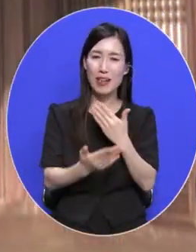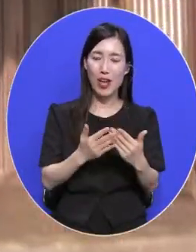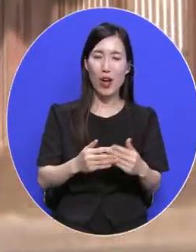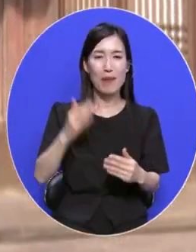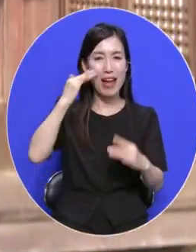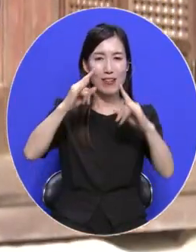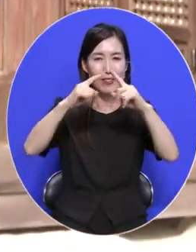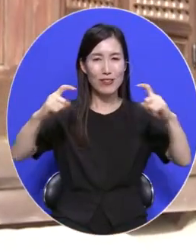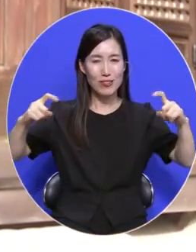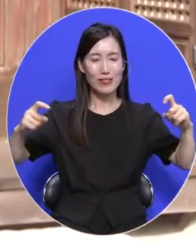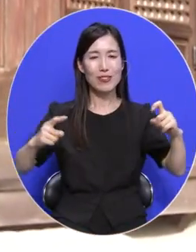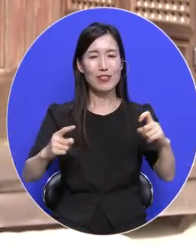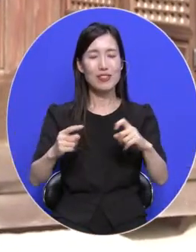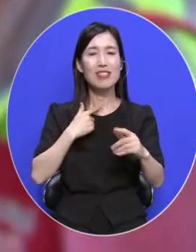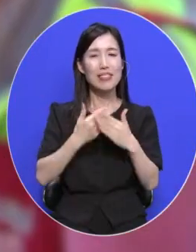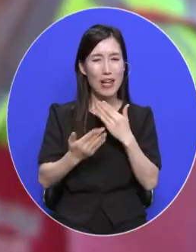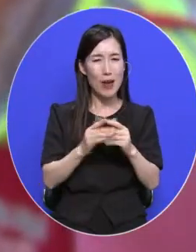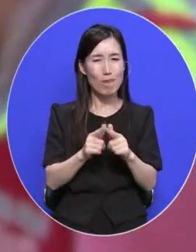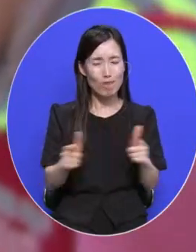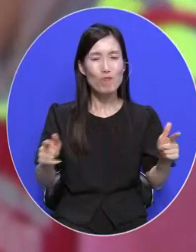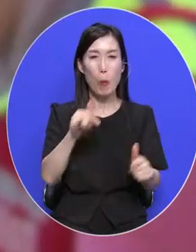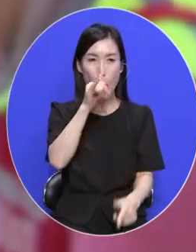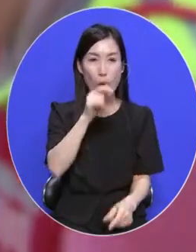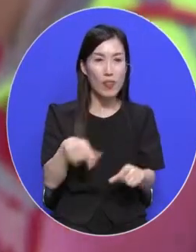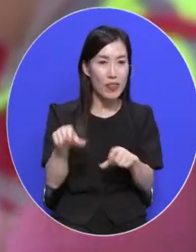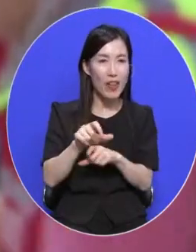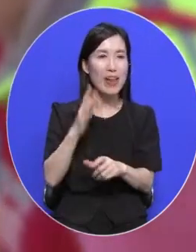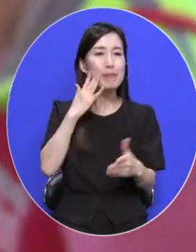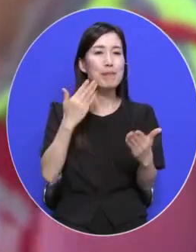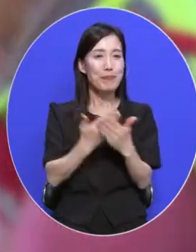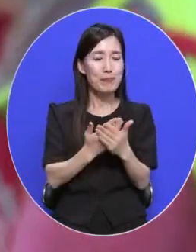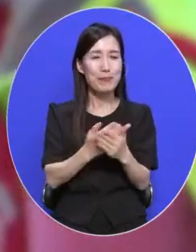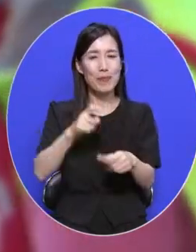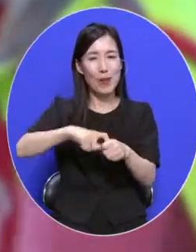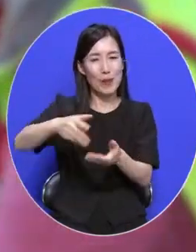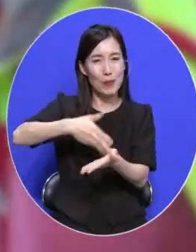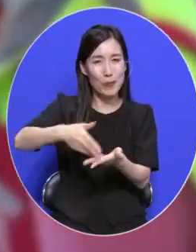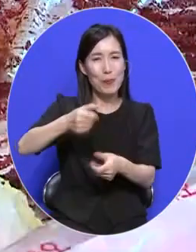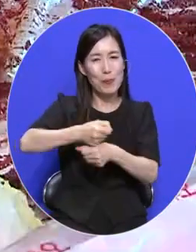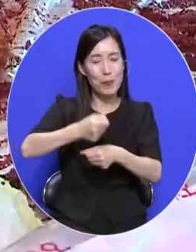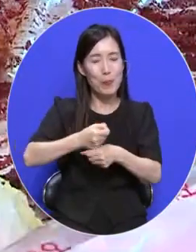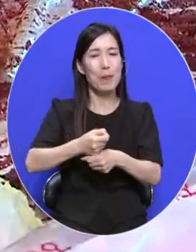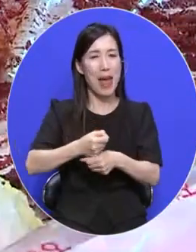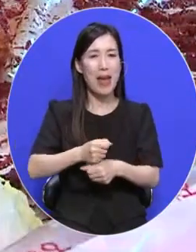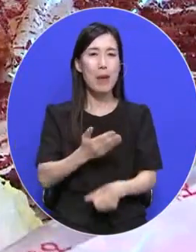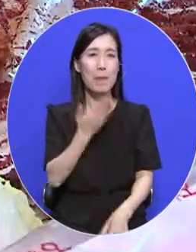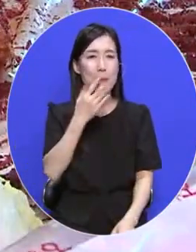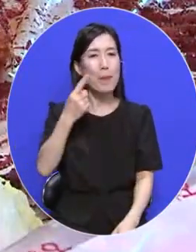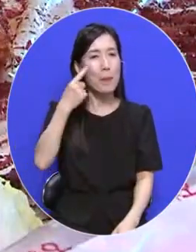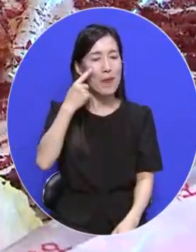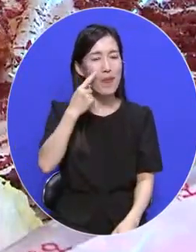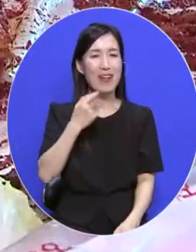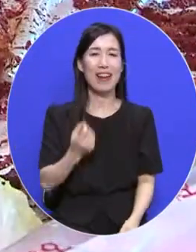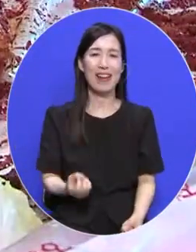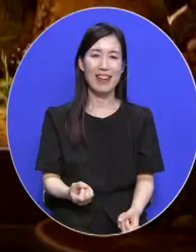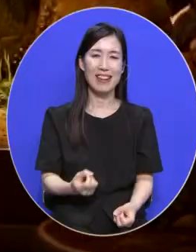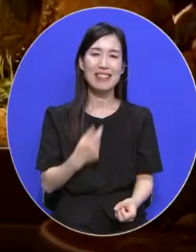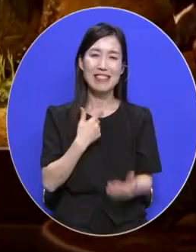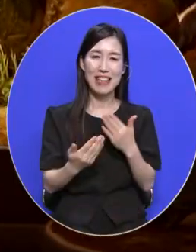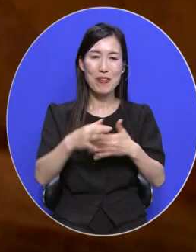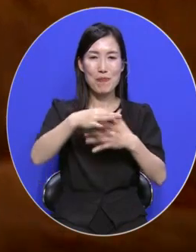문화 체험 행사까지 마련됐습니다. 여기에 김치 떡볶이 만들기와 같은 한국 음식 문화 체험 행사도